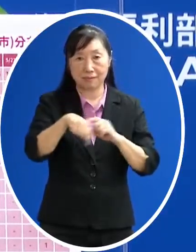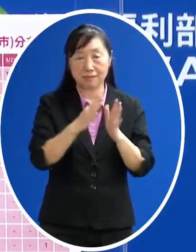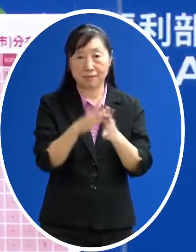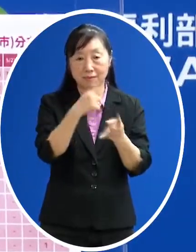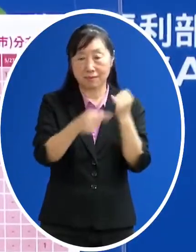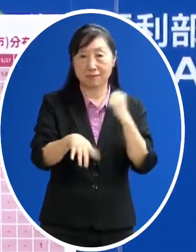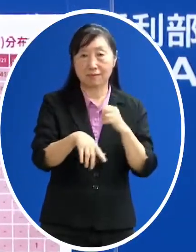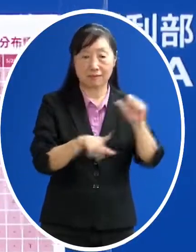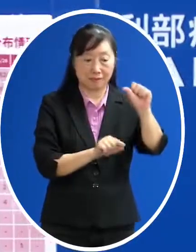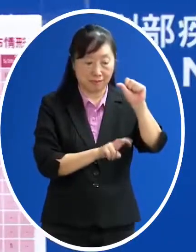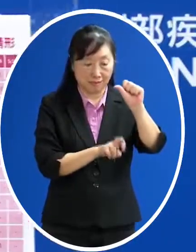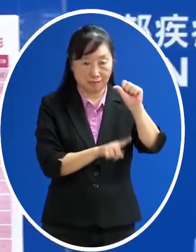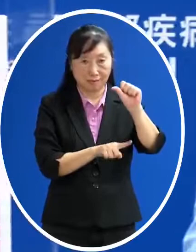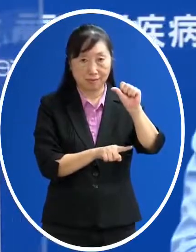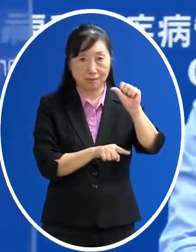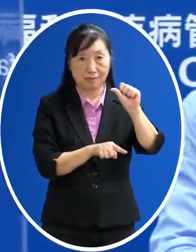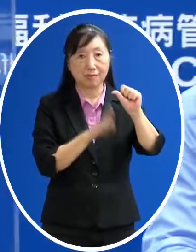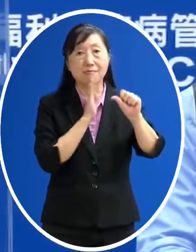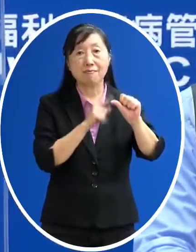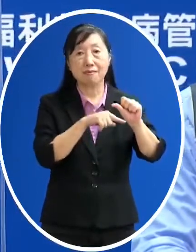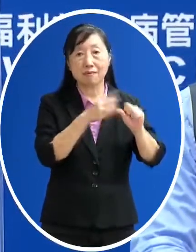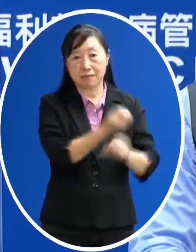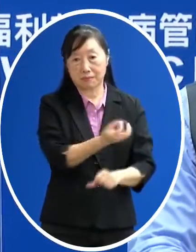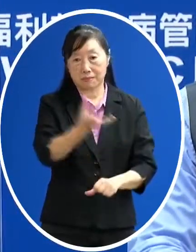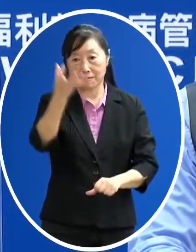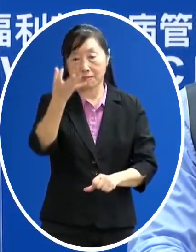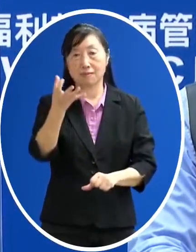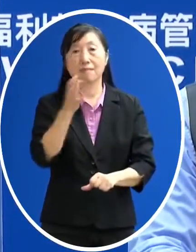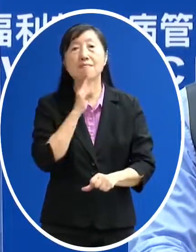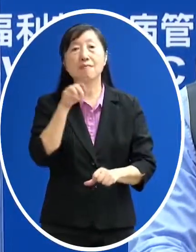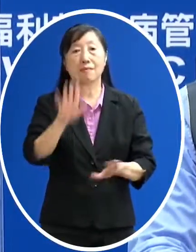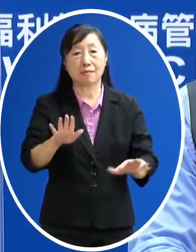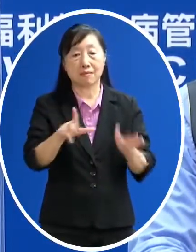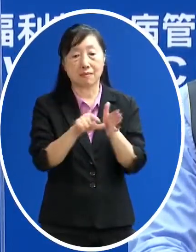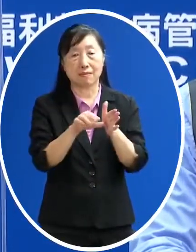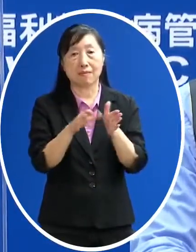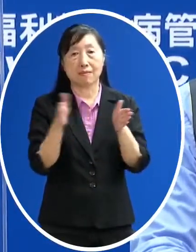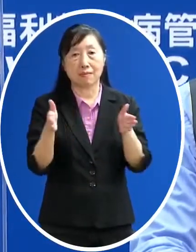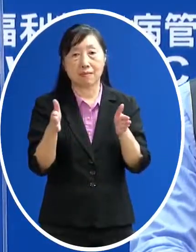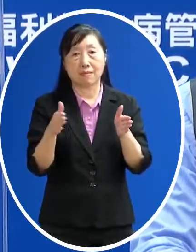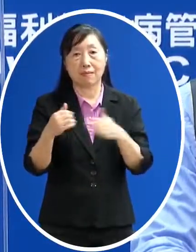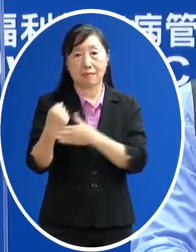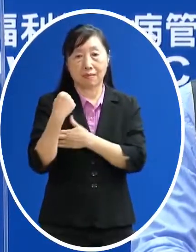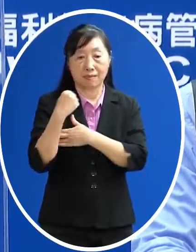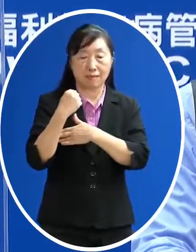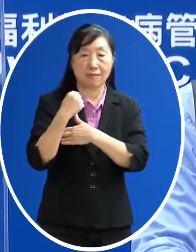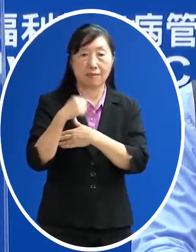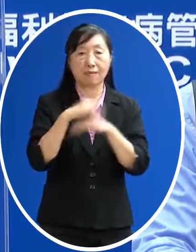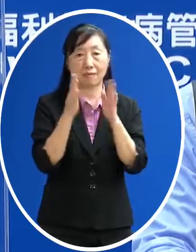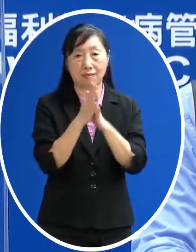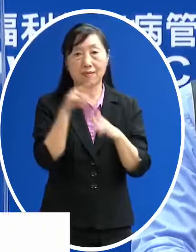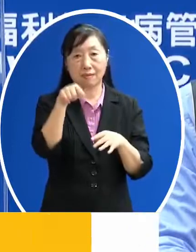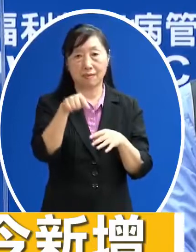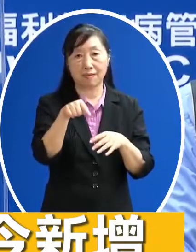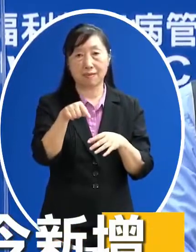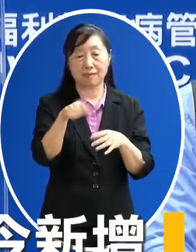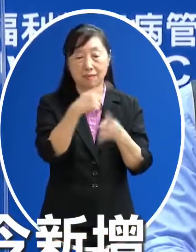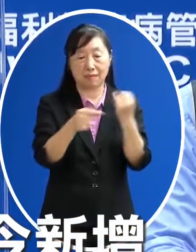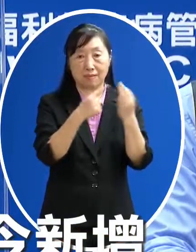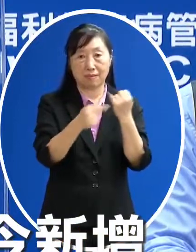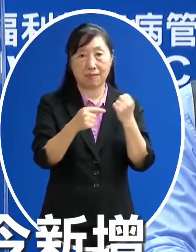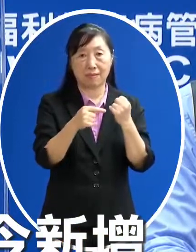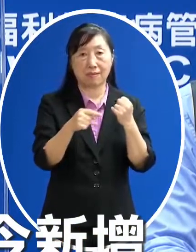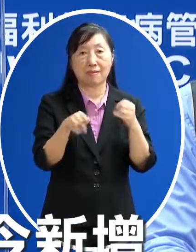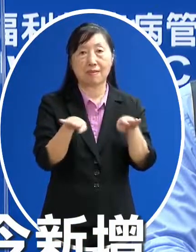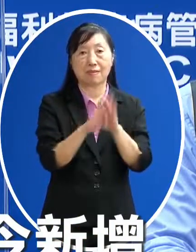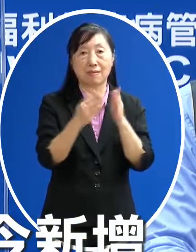从5月21日当然是最高峰。哦，那经过这段时间的努力哈，那渐次这个案件数已经